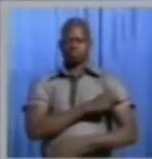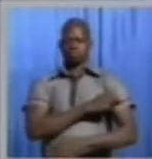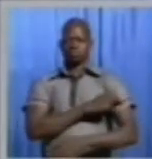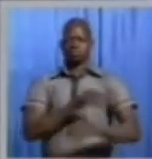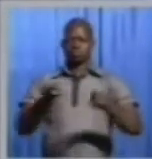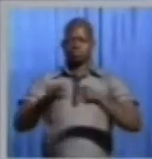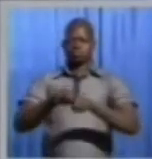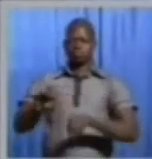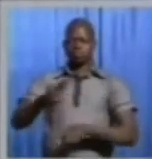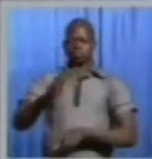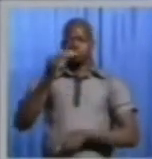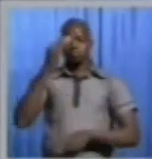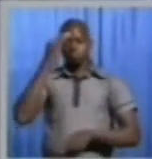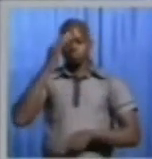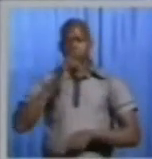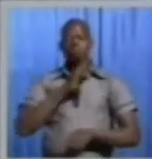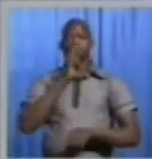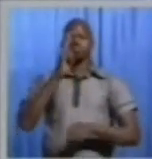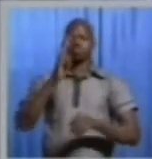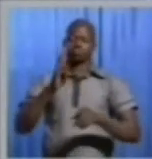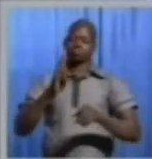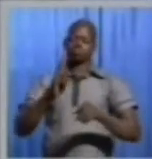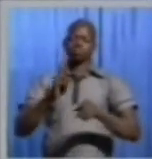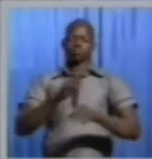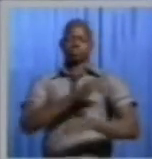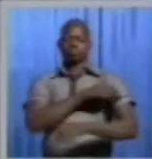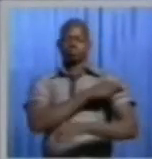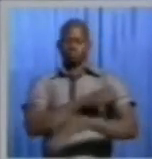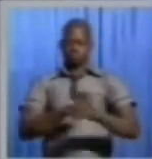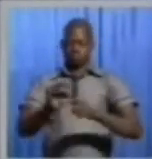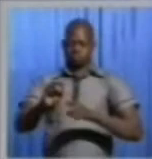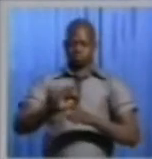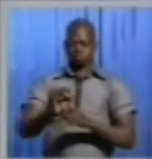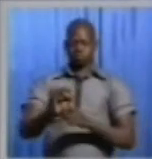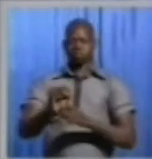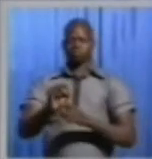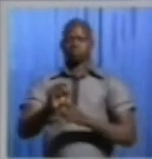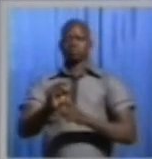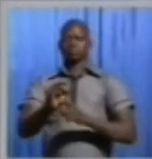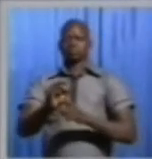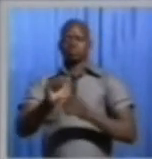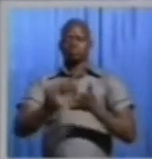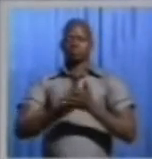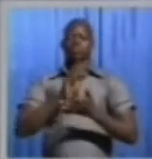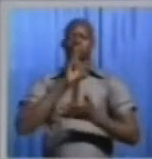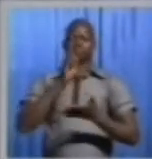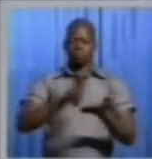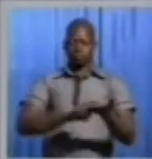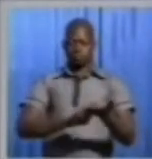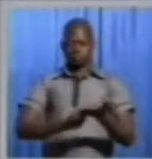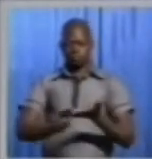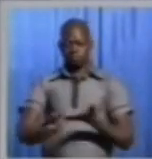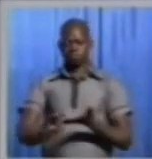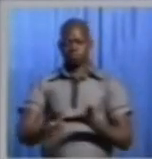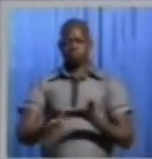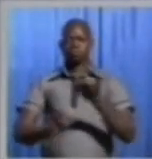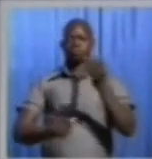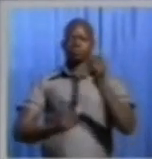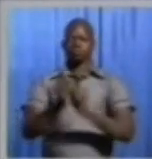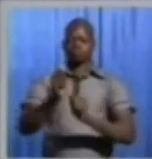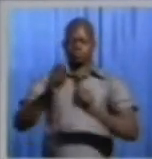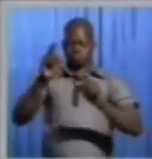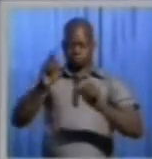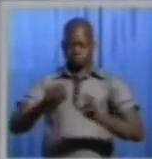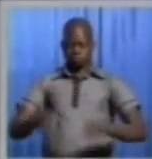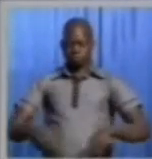vous le savez, nous sommes un établissement de soins et les soins, c'est l'hygiène, puisqu'il faut dispenser les